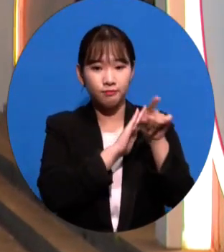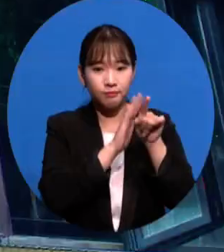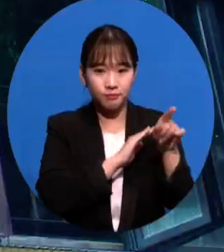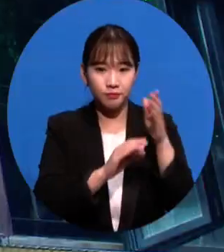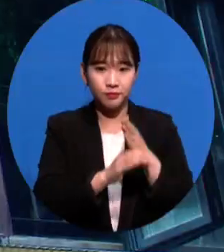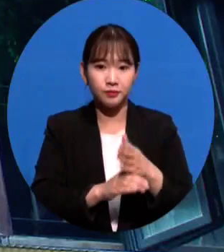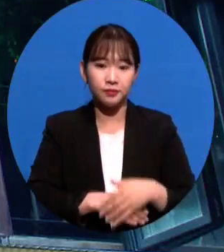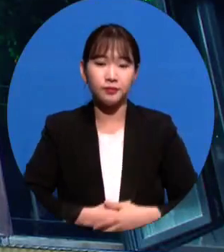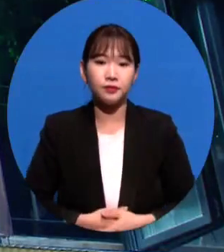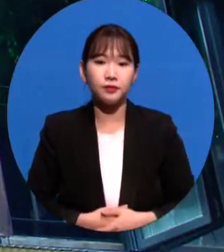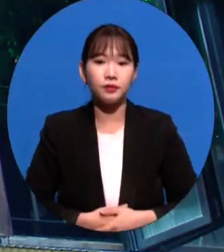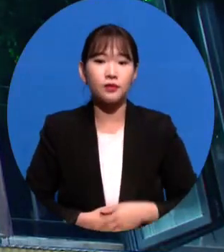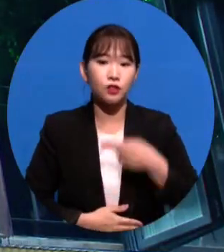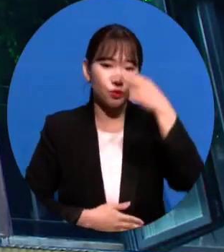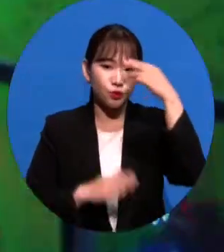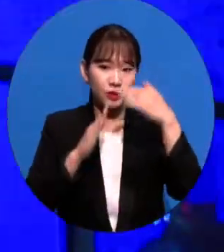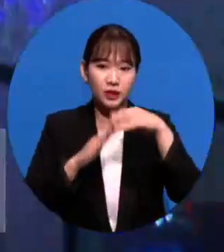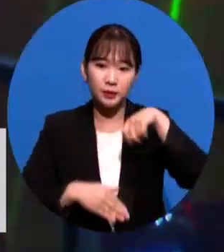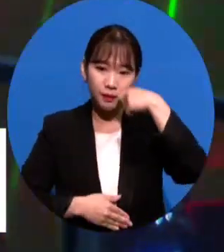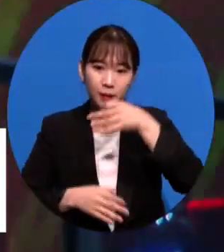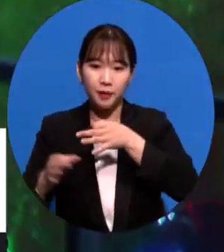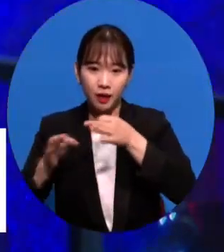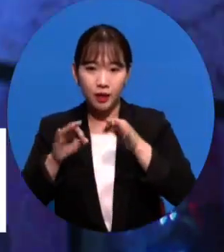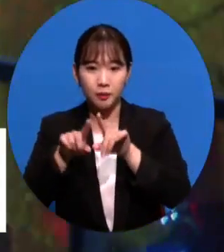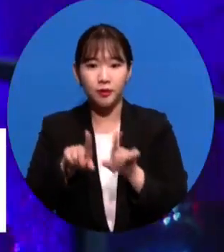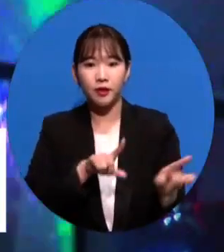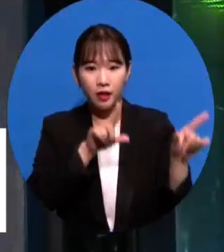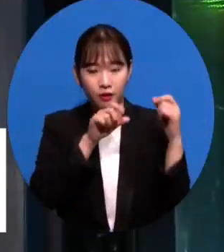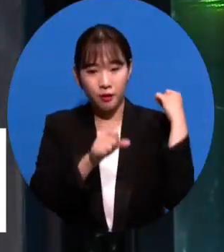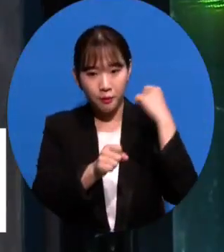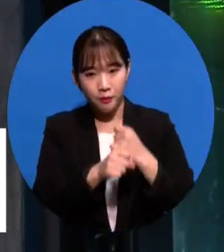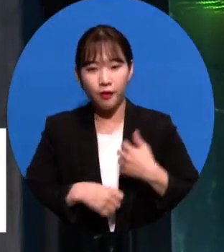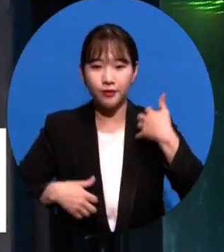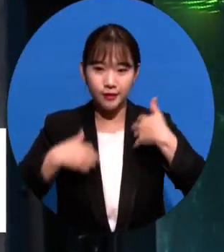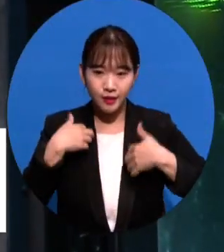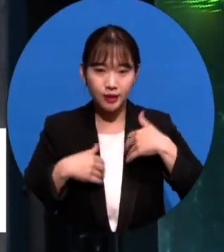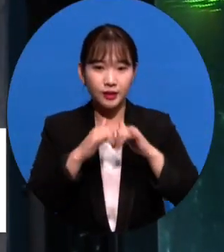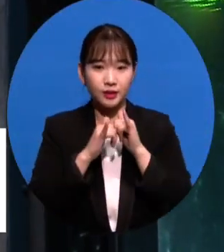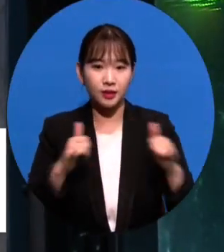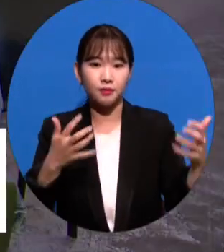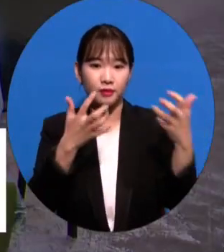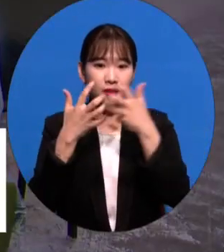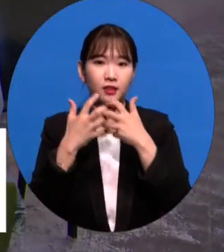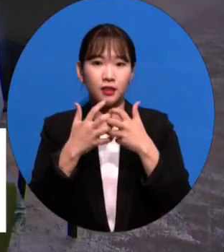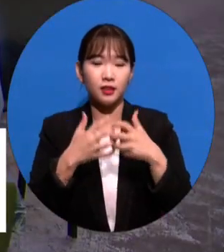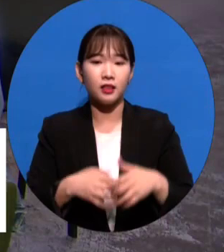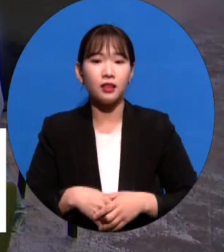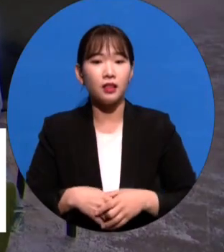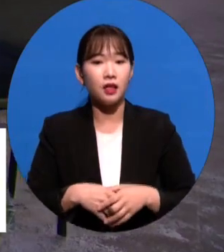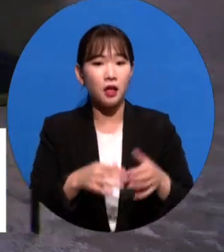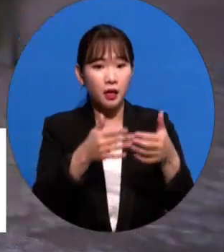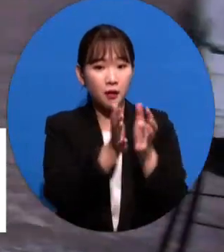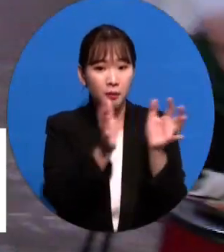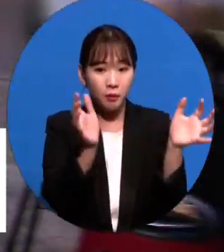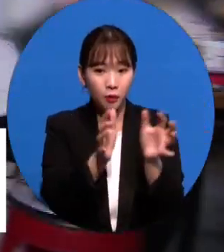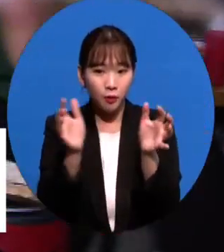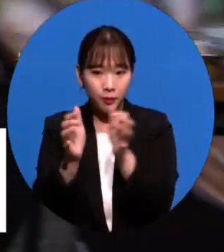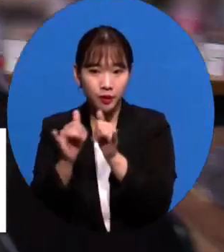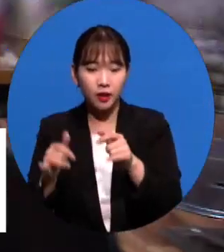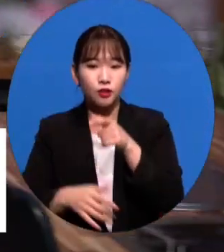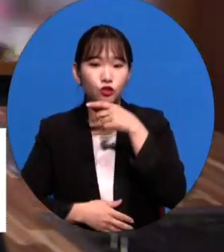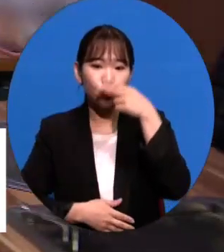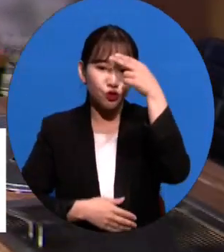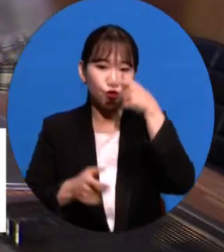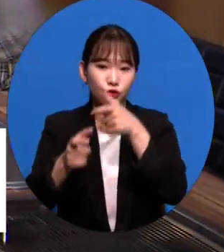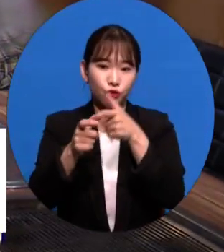있습니다. 호프집과 식당들은 일상 회복을 만끽하려는 사람들로 가득 찼습니다. 3355 모인 사람들은 술잔을